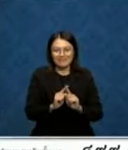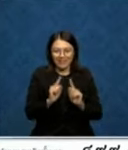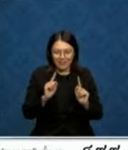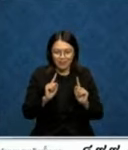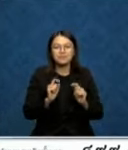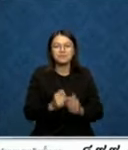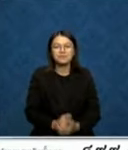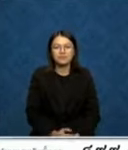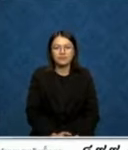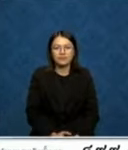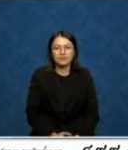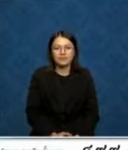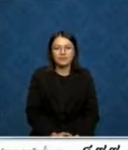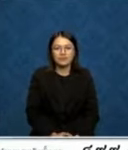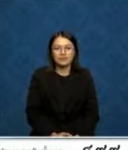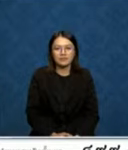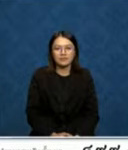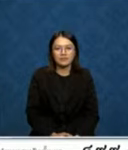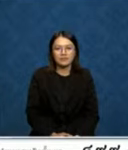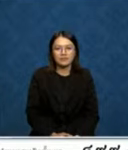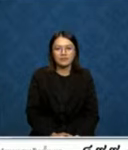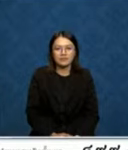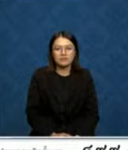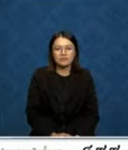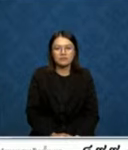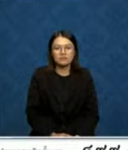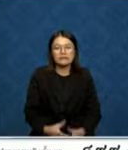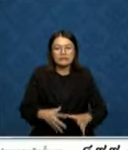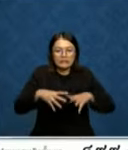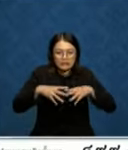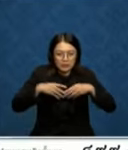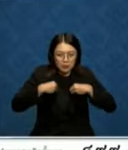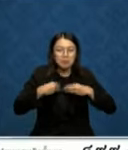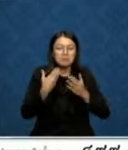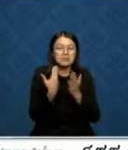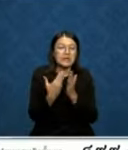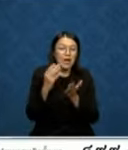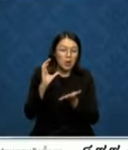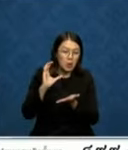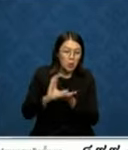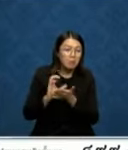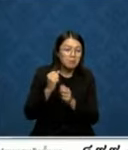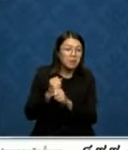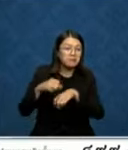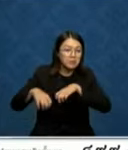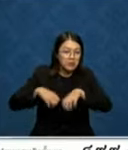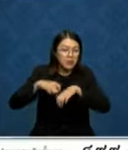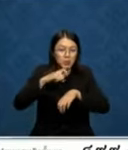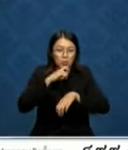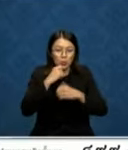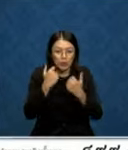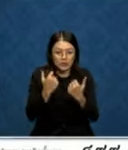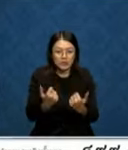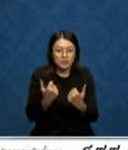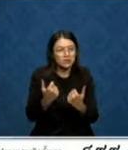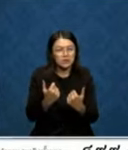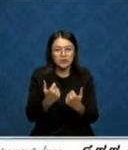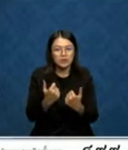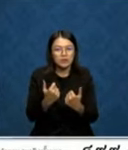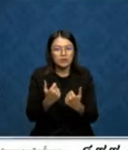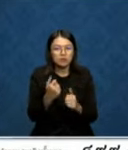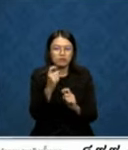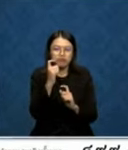าการผ่านให้ความเห็นชอบงบประมาณที่กำลังดำเนินการอยู่ในขณะนี้จะไม่มี